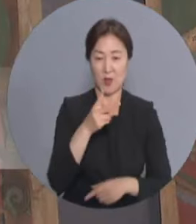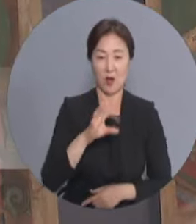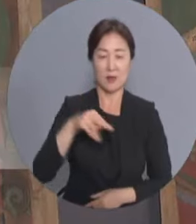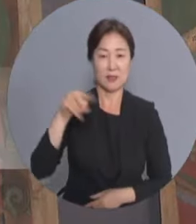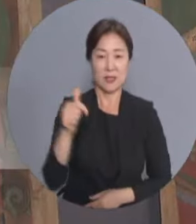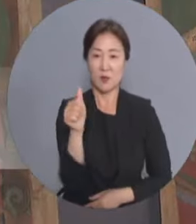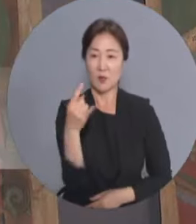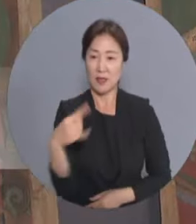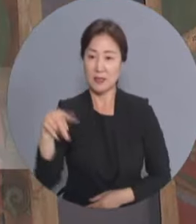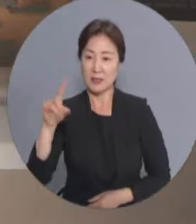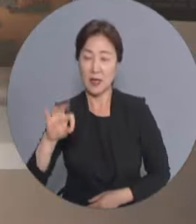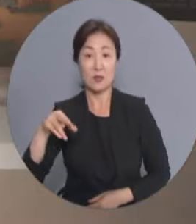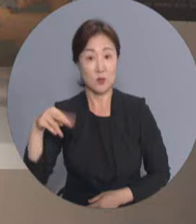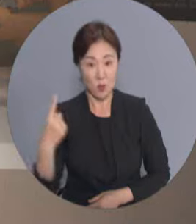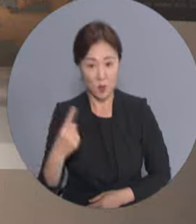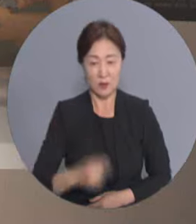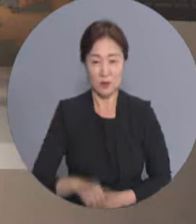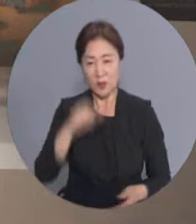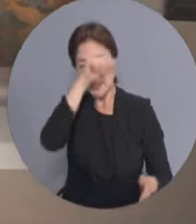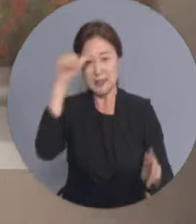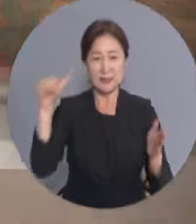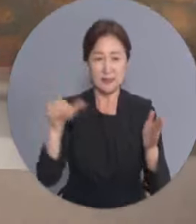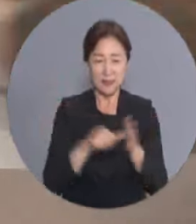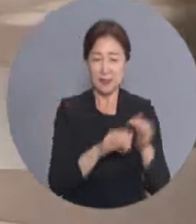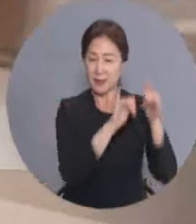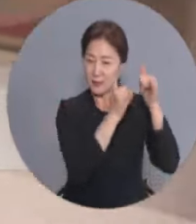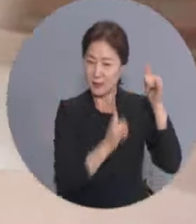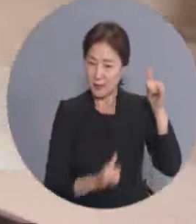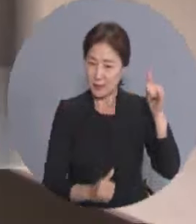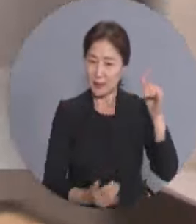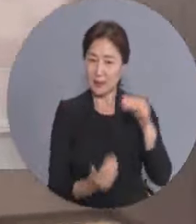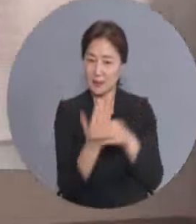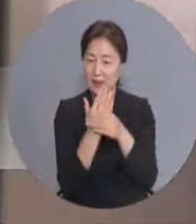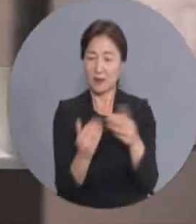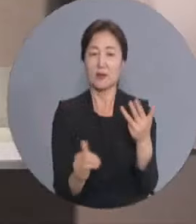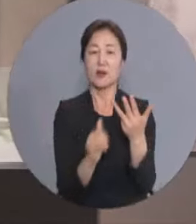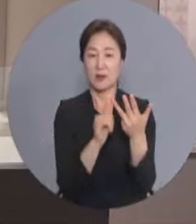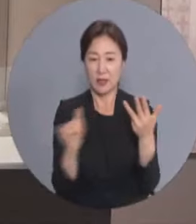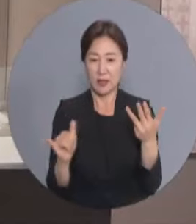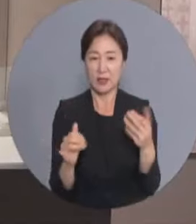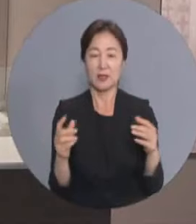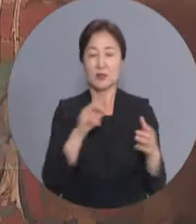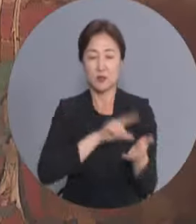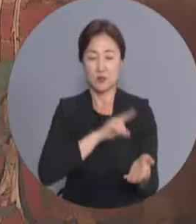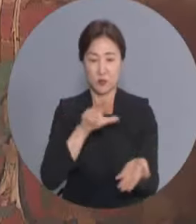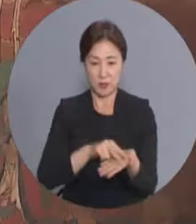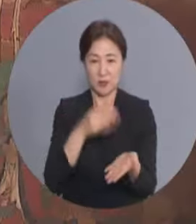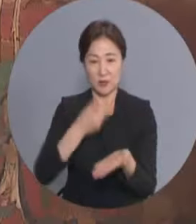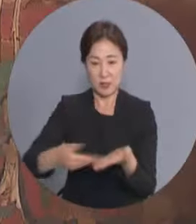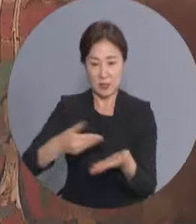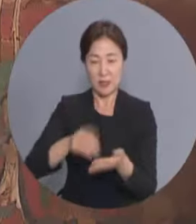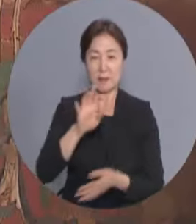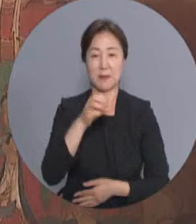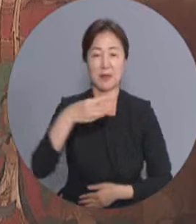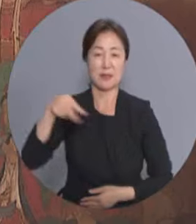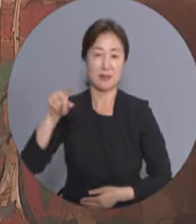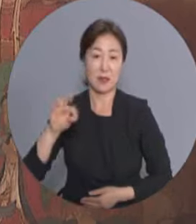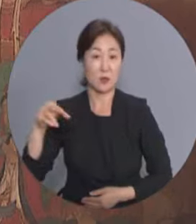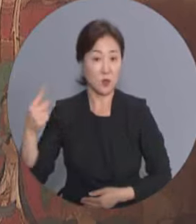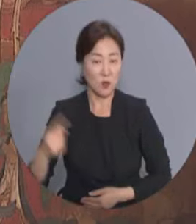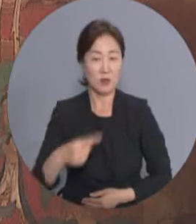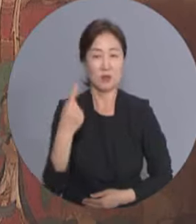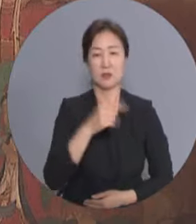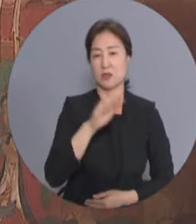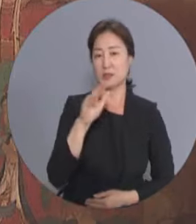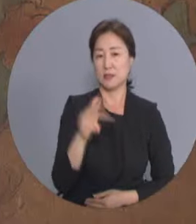석가모니의 생애에서 역사적인 사건을 여덟개의 주제로 나눠 그린 상입니다 지난 1725년